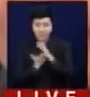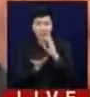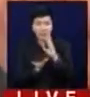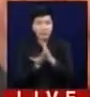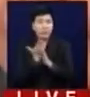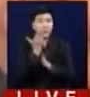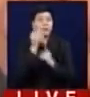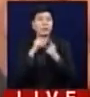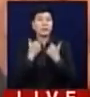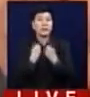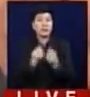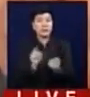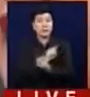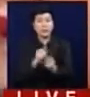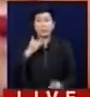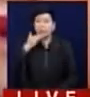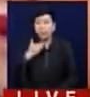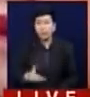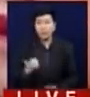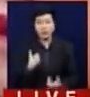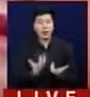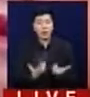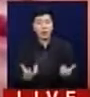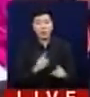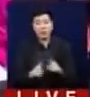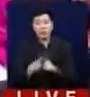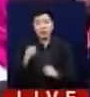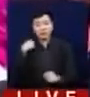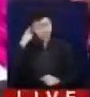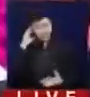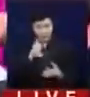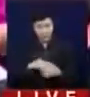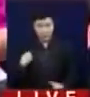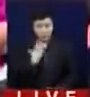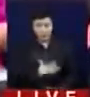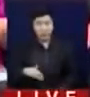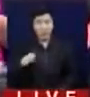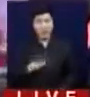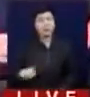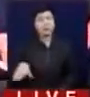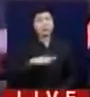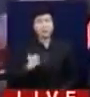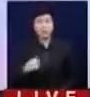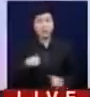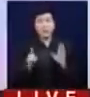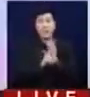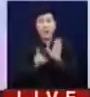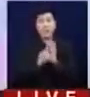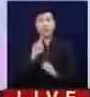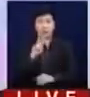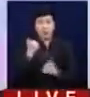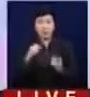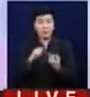ำหรับทุกคนและงานมหกรรมอริยสถาปัตย์และนวัตกรรมสุขภาพเพื่อคนทั้งมวลครั้งที่2พร้อมด้วยนางกอบการวั